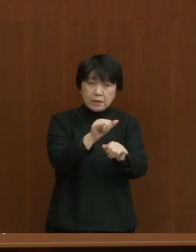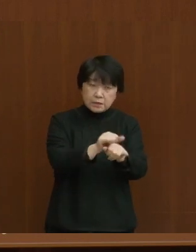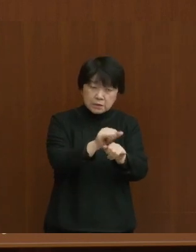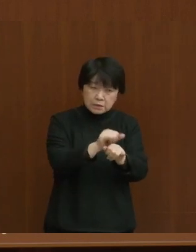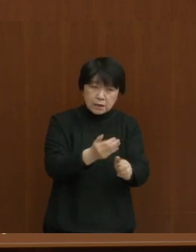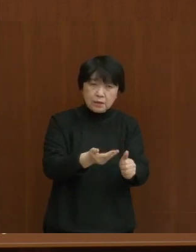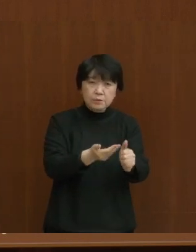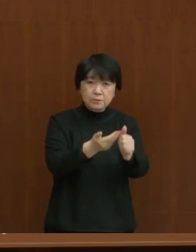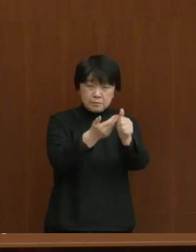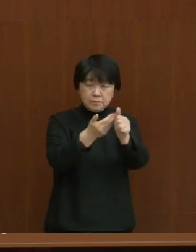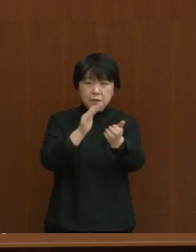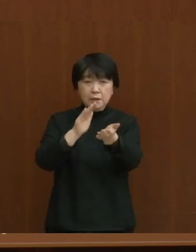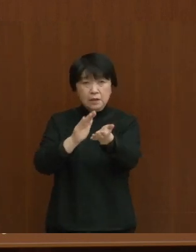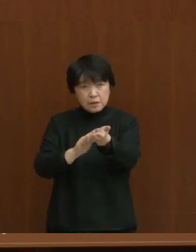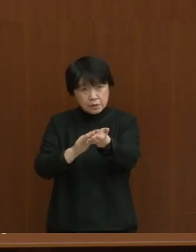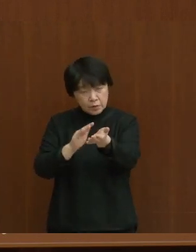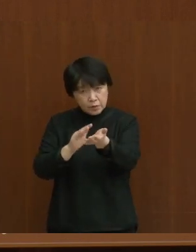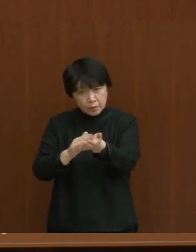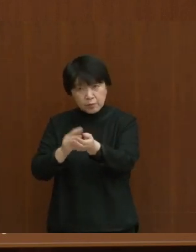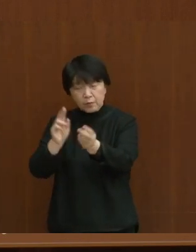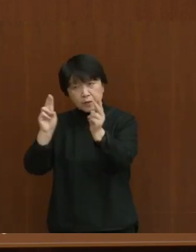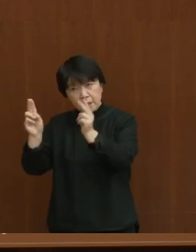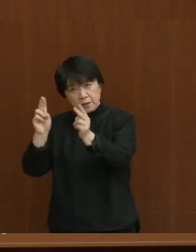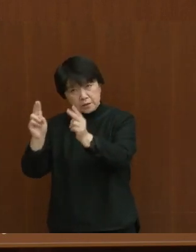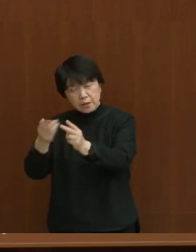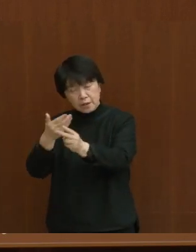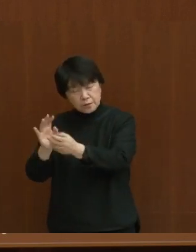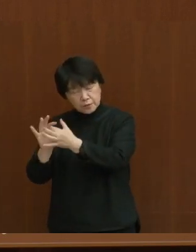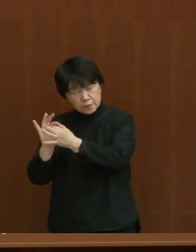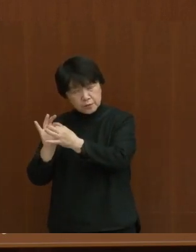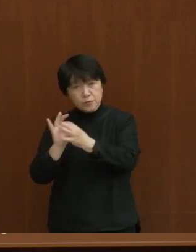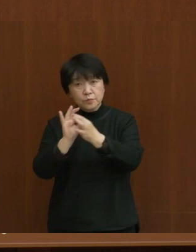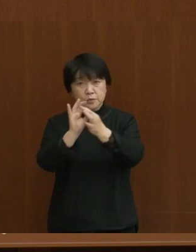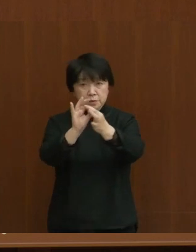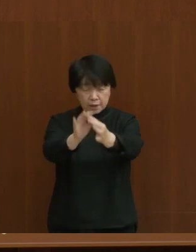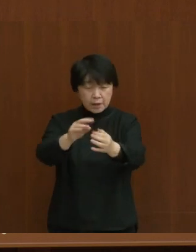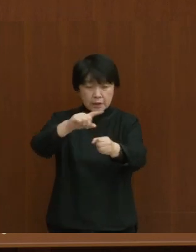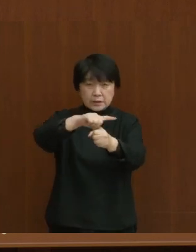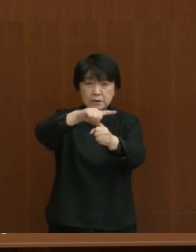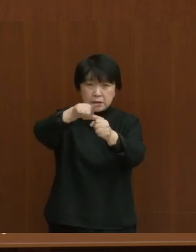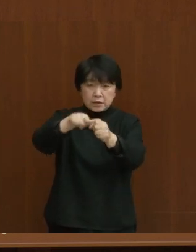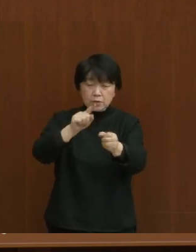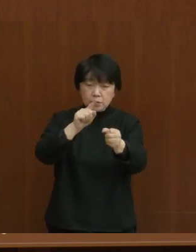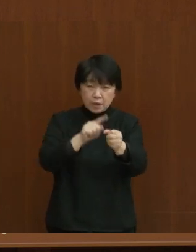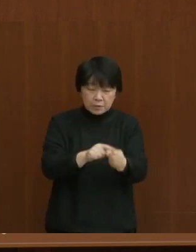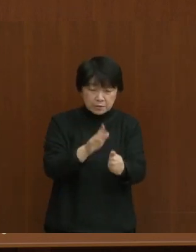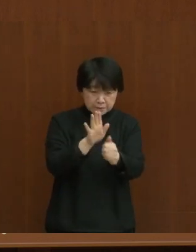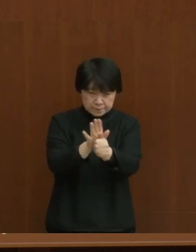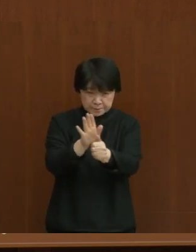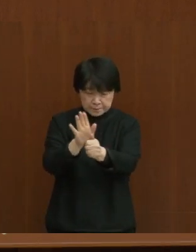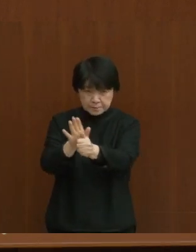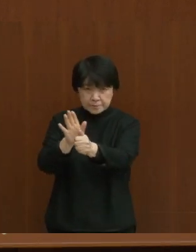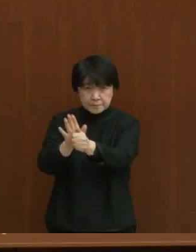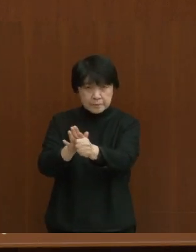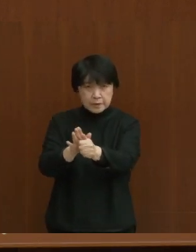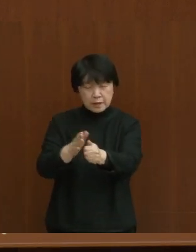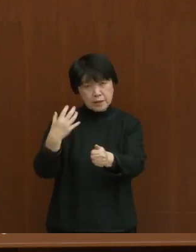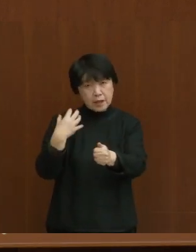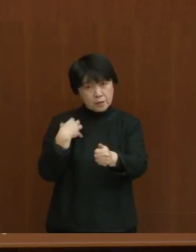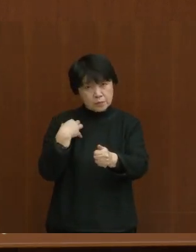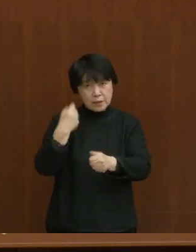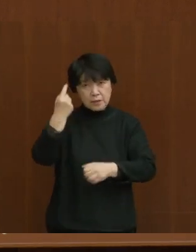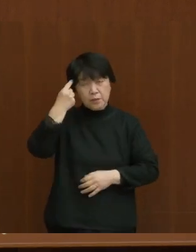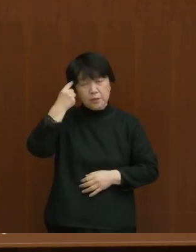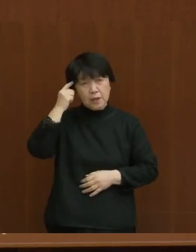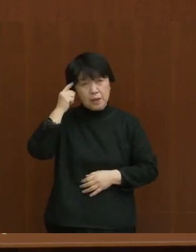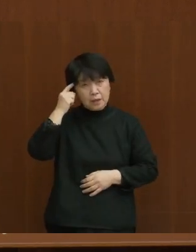療、産学官連携事業等を通じて地域へ貢献することを重要な使命とし、